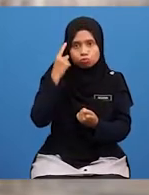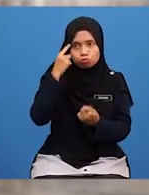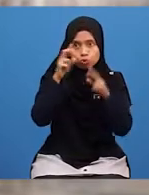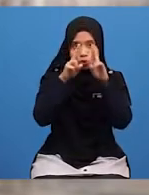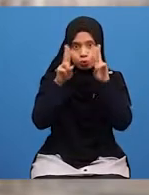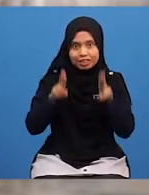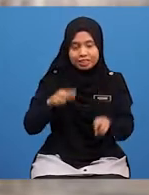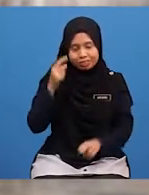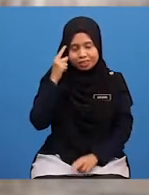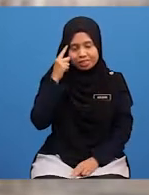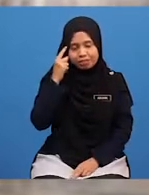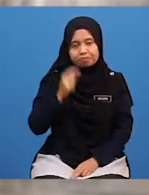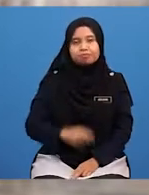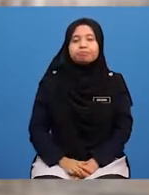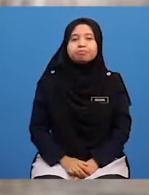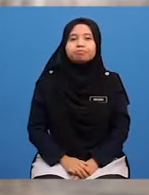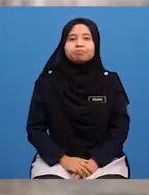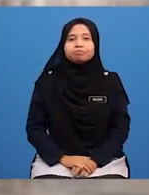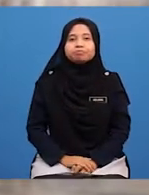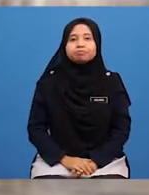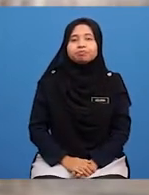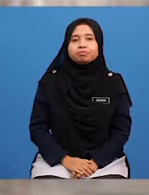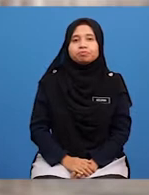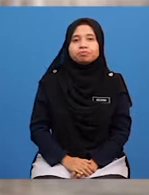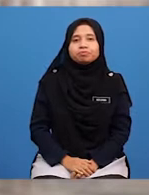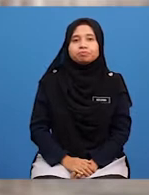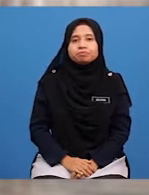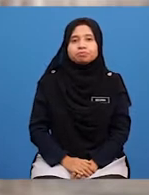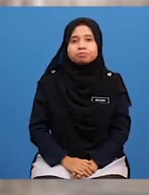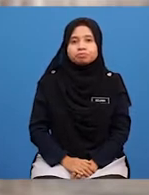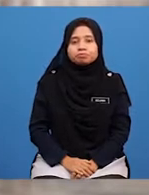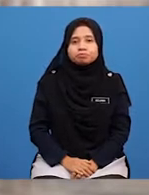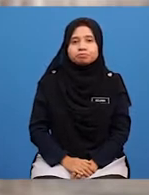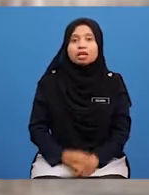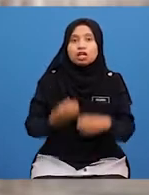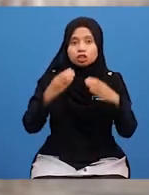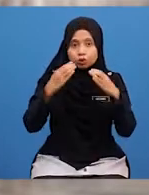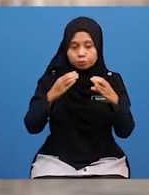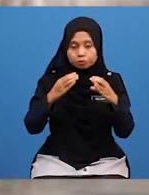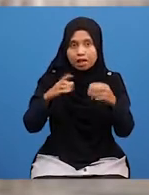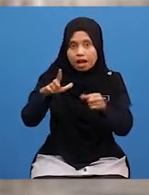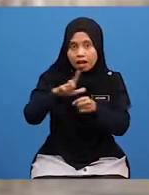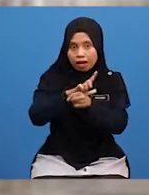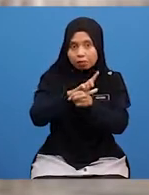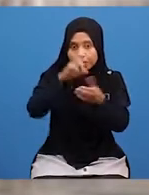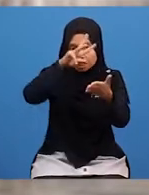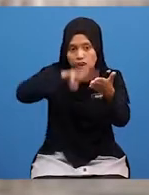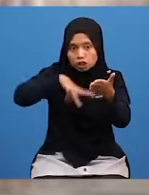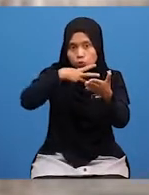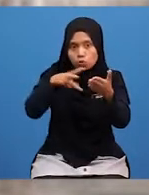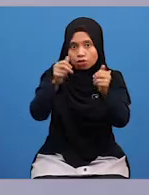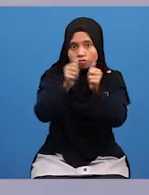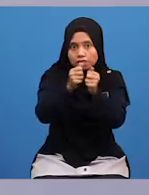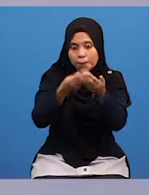minda bagi memantapkan kefahaman tentang ismatul rasul dan mukjizat. Cuba lengkapkan jadual